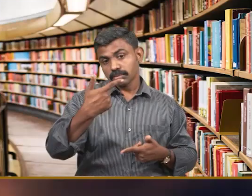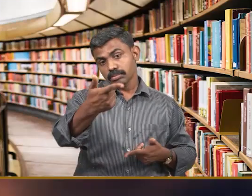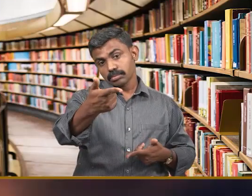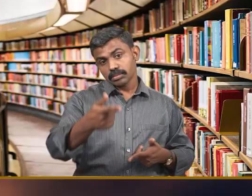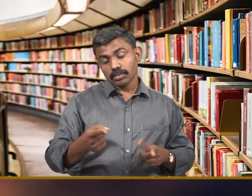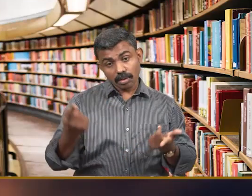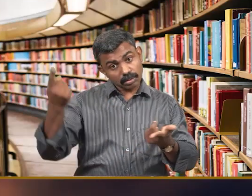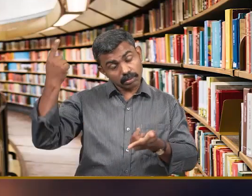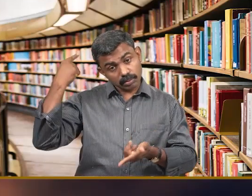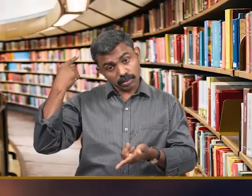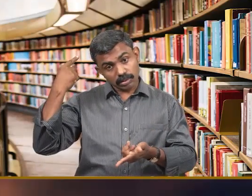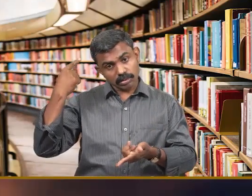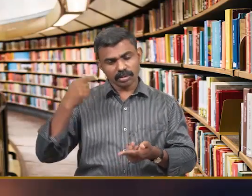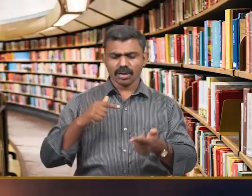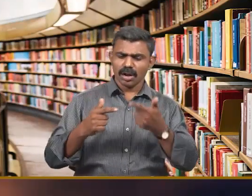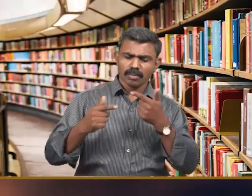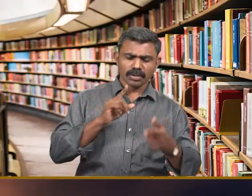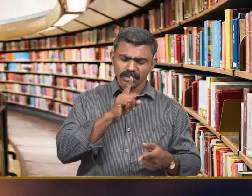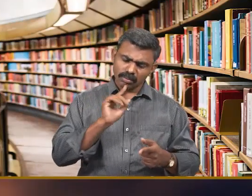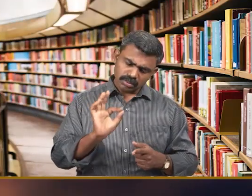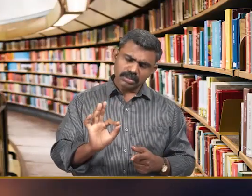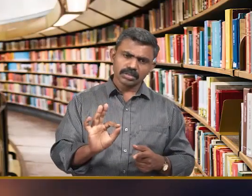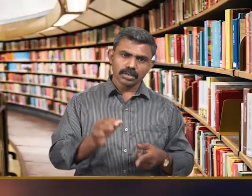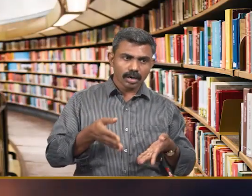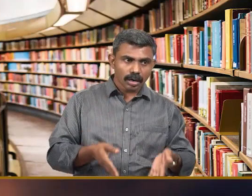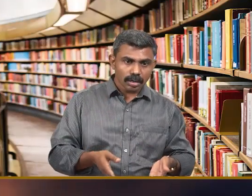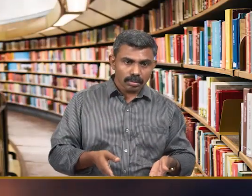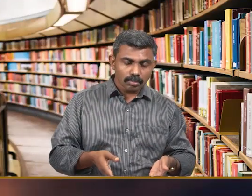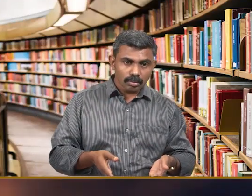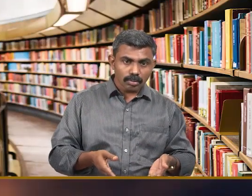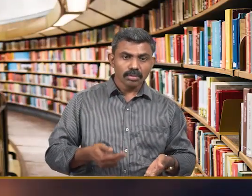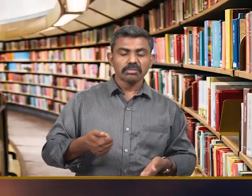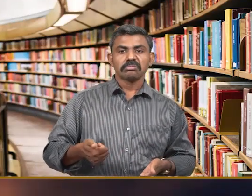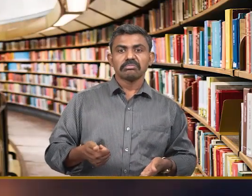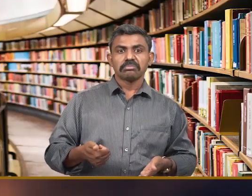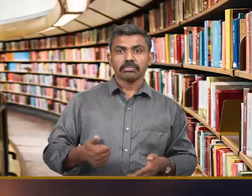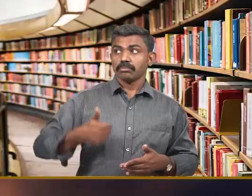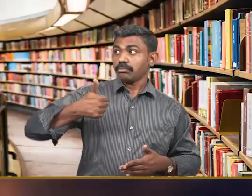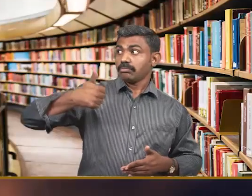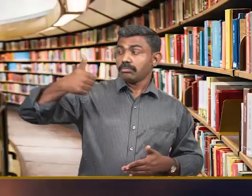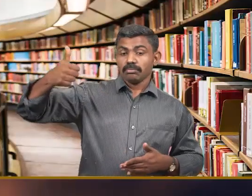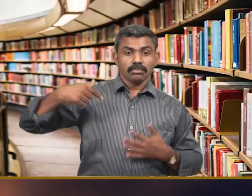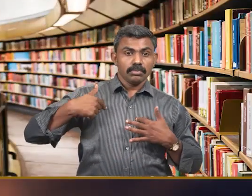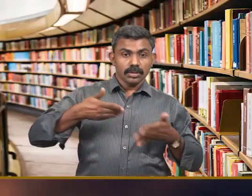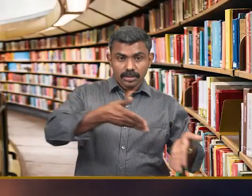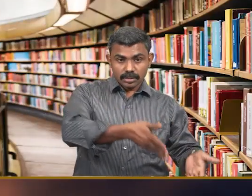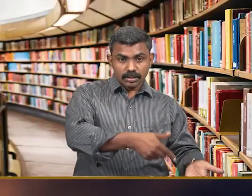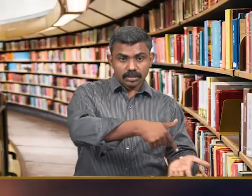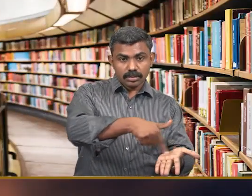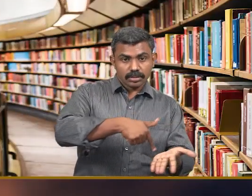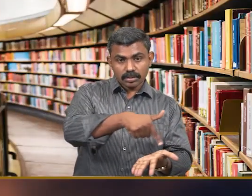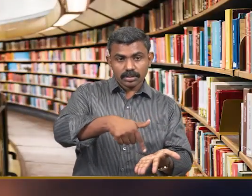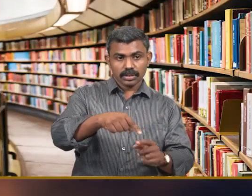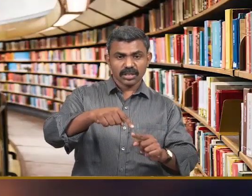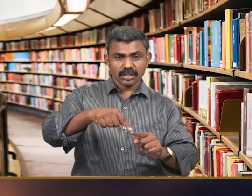நல்ல பேச்சாற்றலோட ஒரு இதோடு வந்தாங்க, இந்த திறமையான ஒரு வல்லமை மிக்க ஒரு தலைவராக வந்தவர் எங்கே ஆரம்பிக்கிறாரு, அந்த